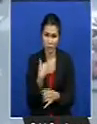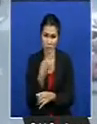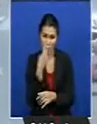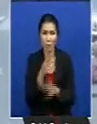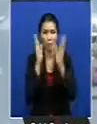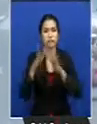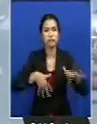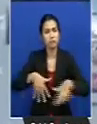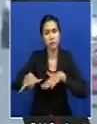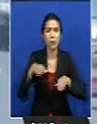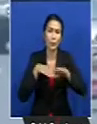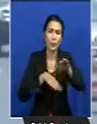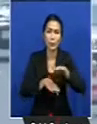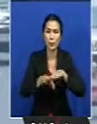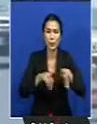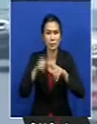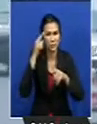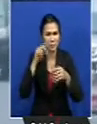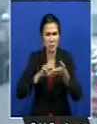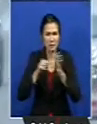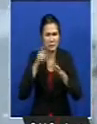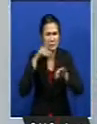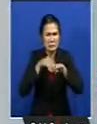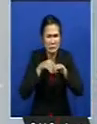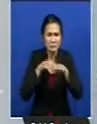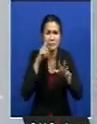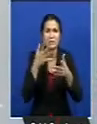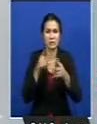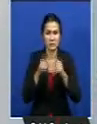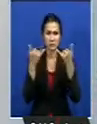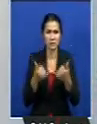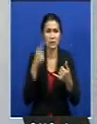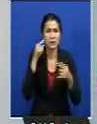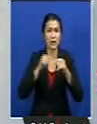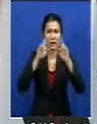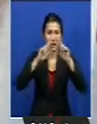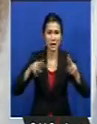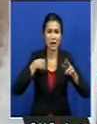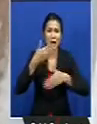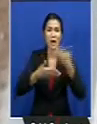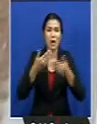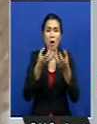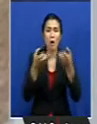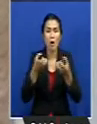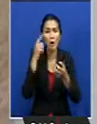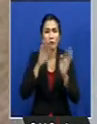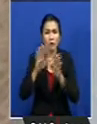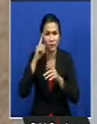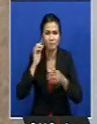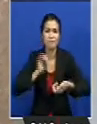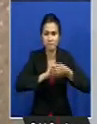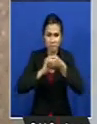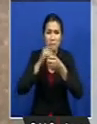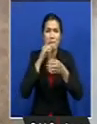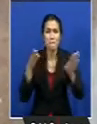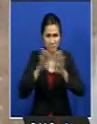กันต่อเนื่องนะครับทำให้การจราจรไม่ถึงกับสาหัสขณะเดียวกันจุดต้นทางบริเวณร้านขายของฝากบางส่วนให้ความร่วมมือปิดบริการ